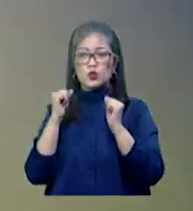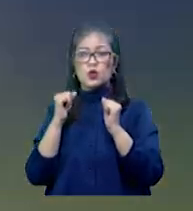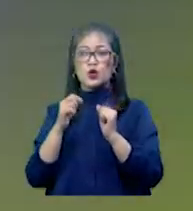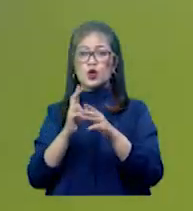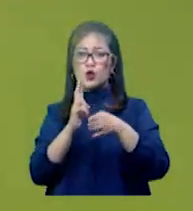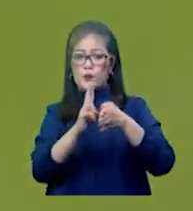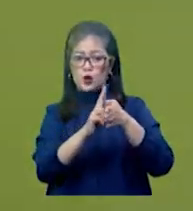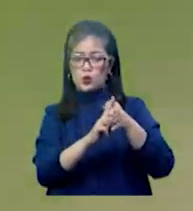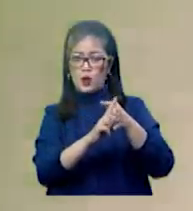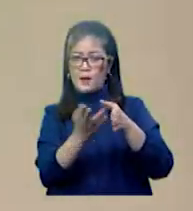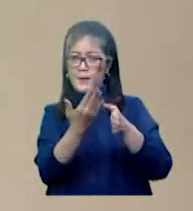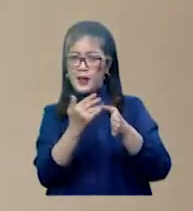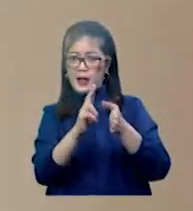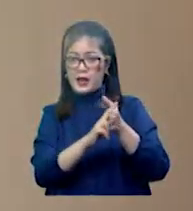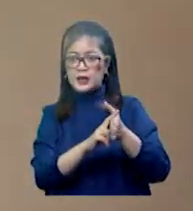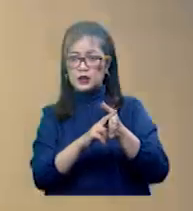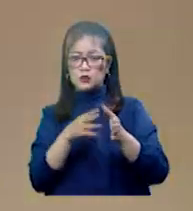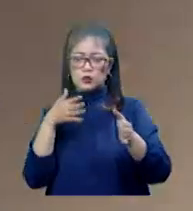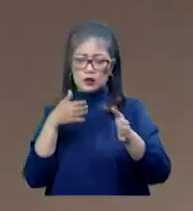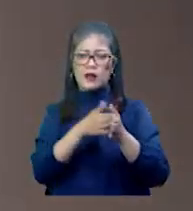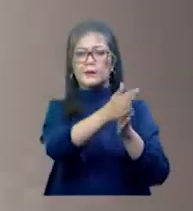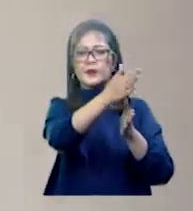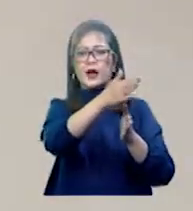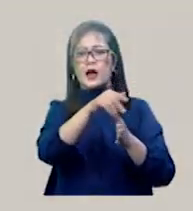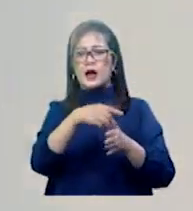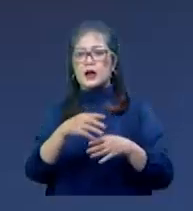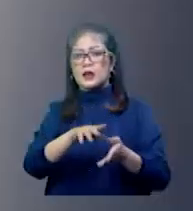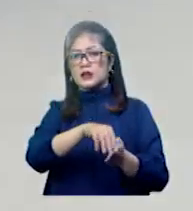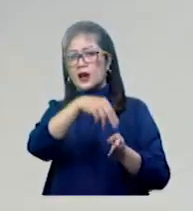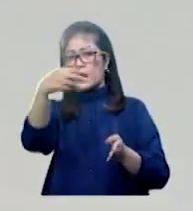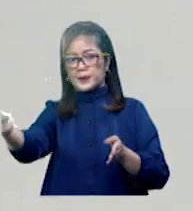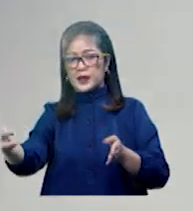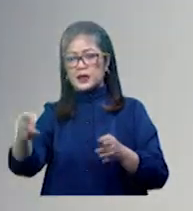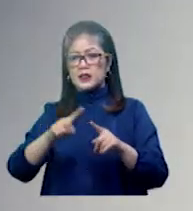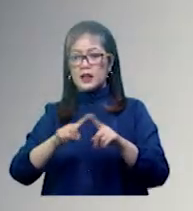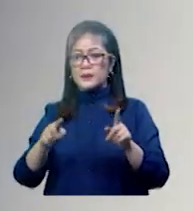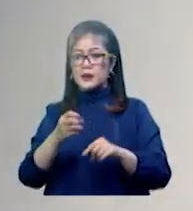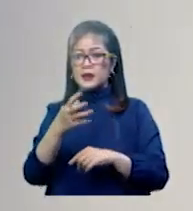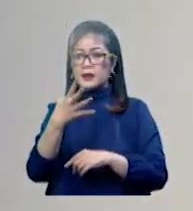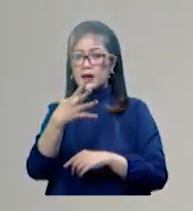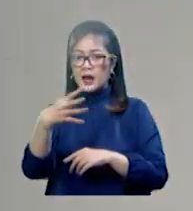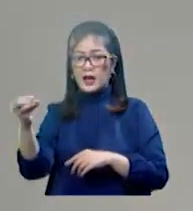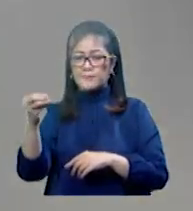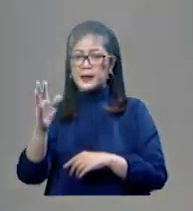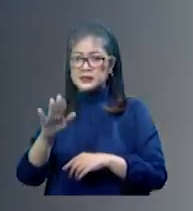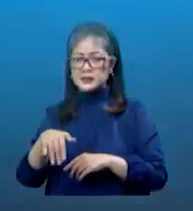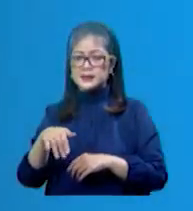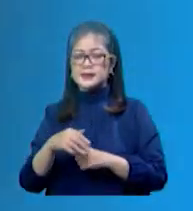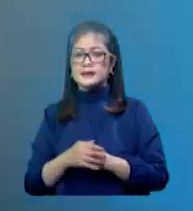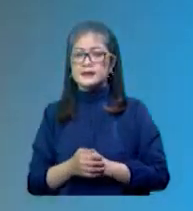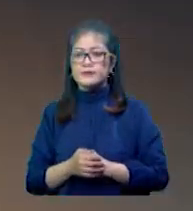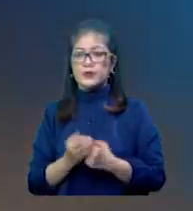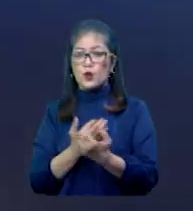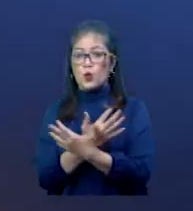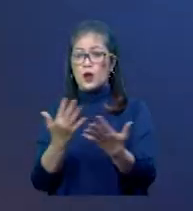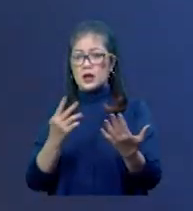temannya. Setelah menabrak tiang lampu jalan, handphone terlempar namun masih dalam kondisi merekam kejadian. Warga sekitar yang